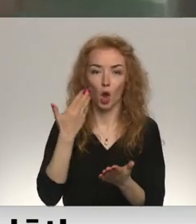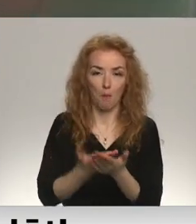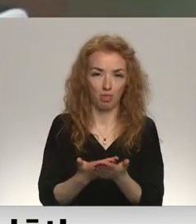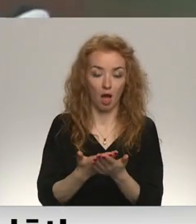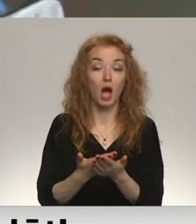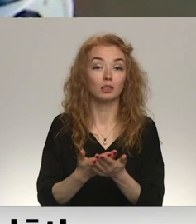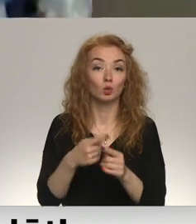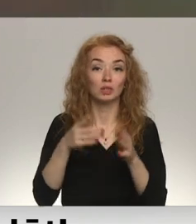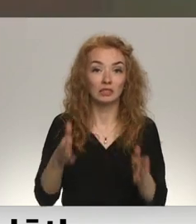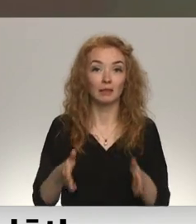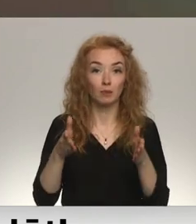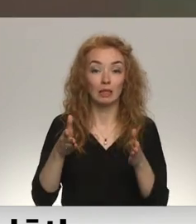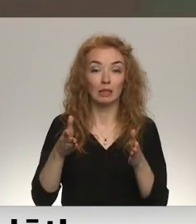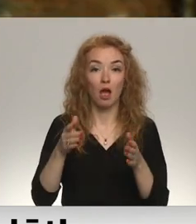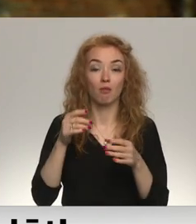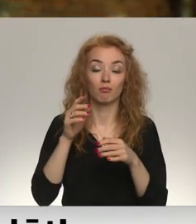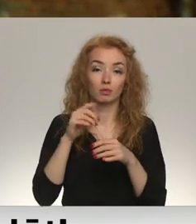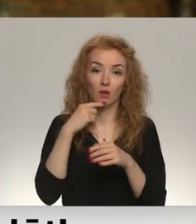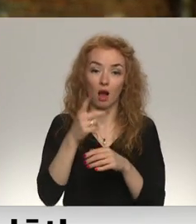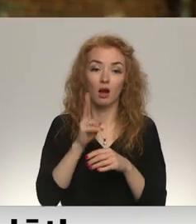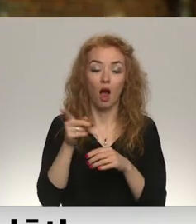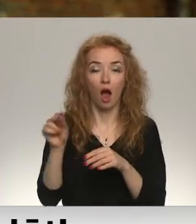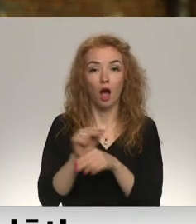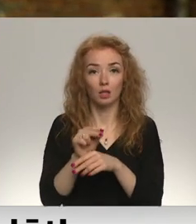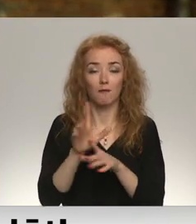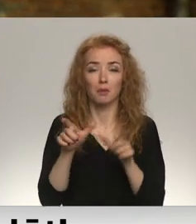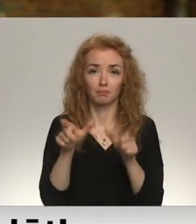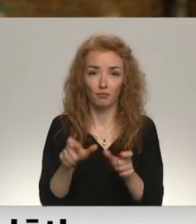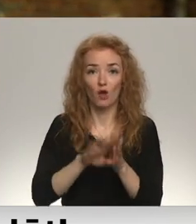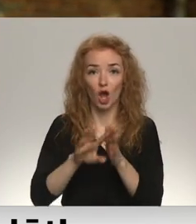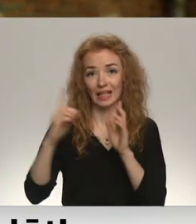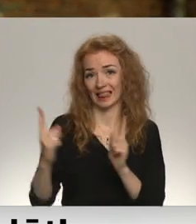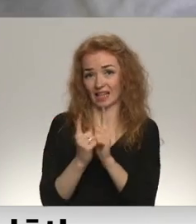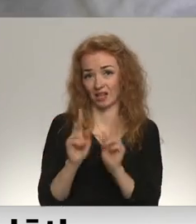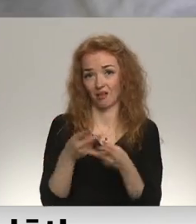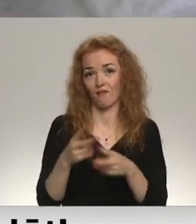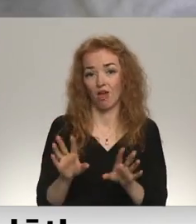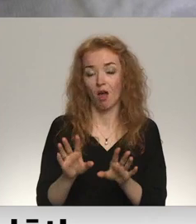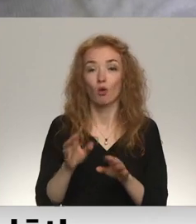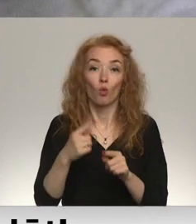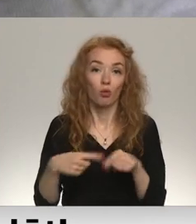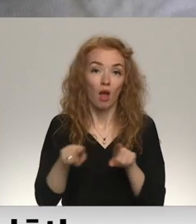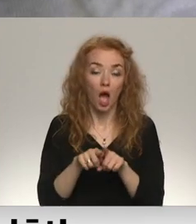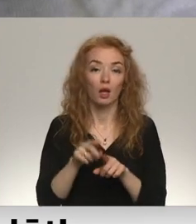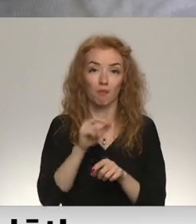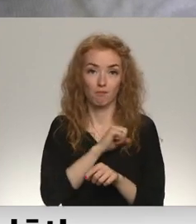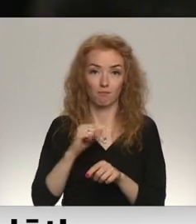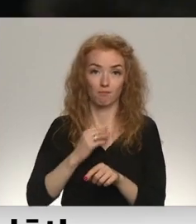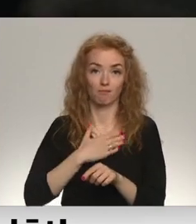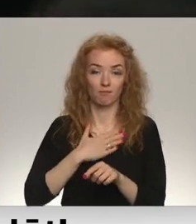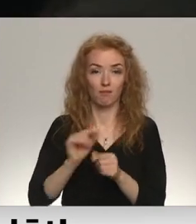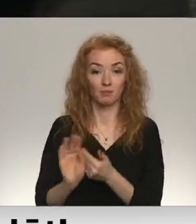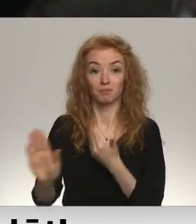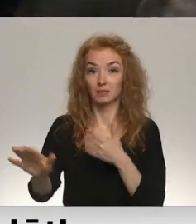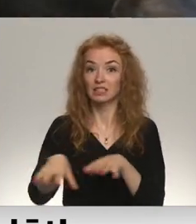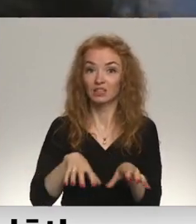rekomendācijas. Slimību var apturēt, vienkārši netiekoties ar citiem, līdzīgi kā Covid gadījumā. Tāpat no sevis jāsargā